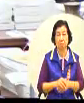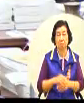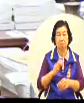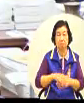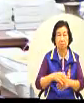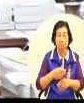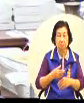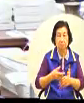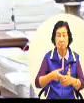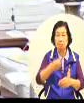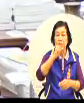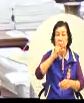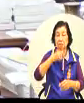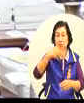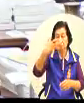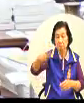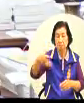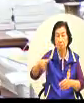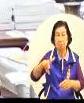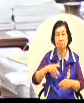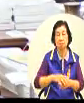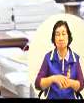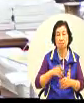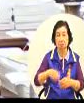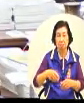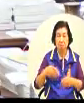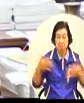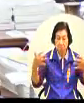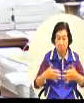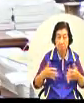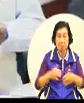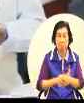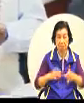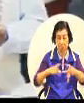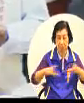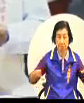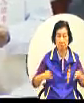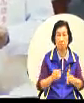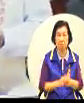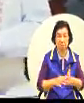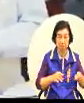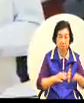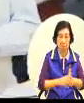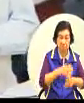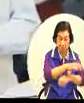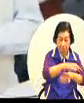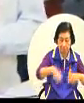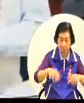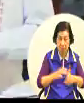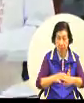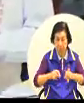的这个大案件，破坏生态的大案件，